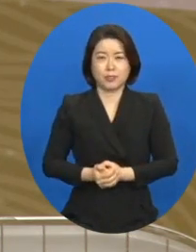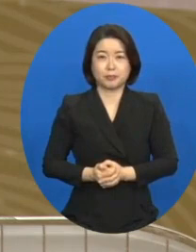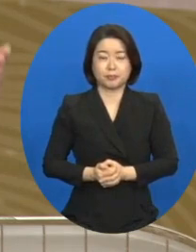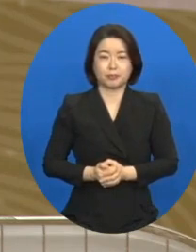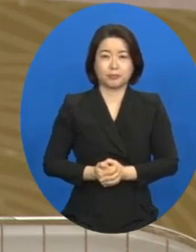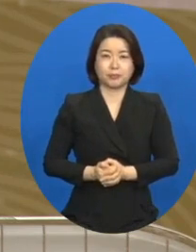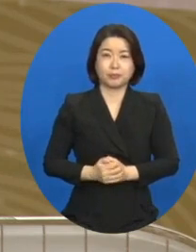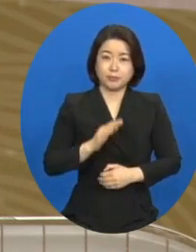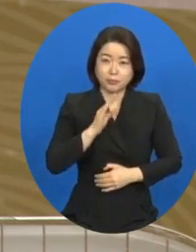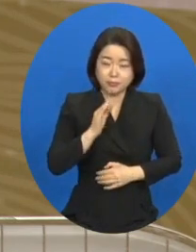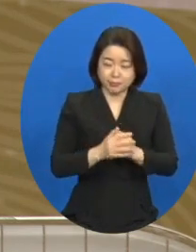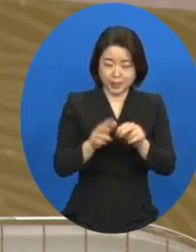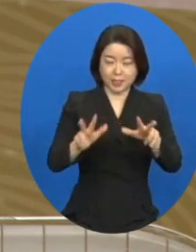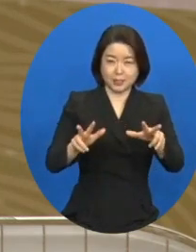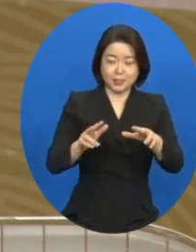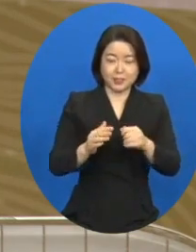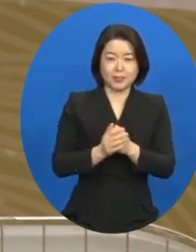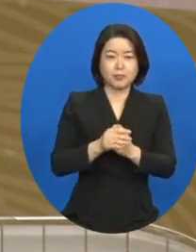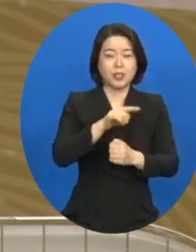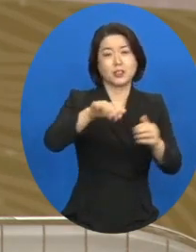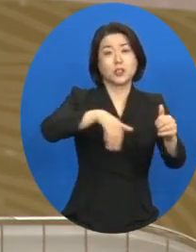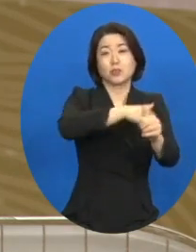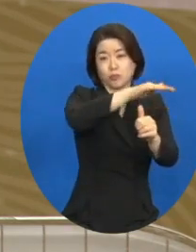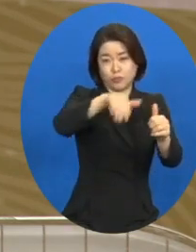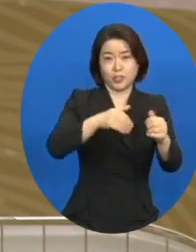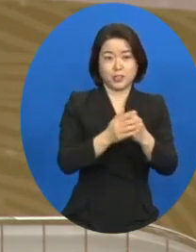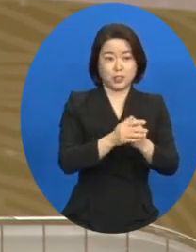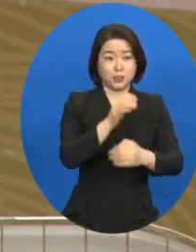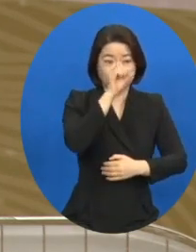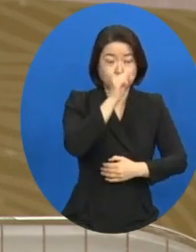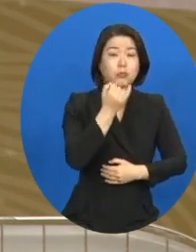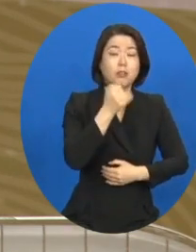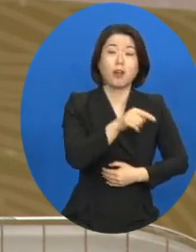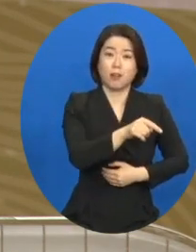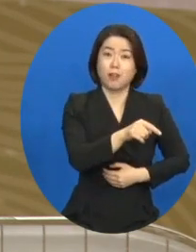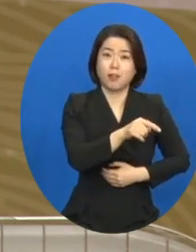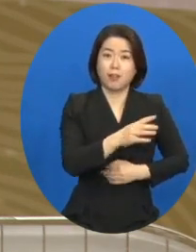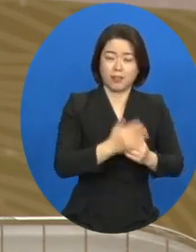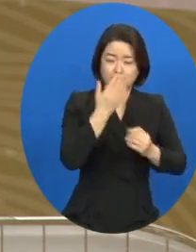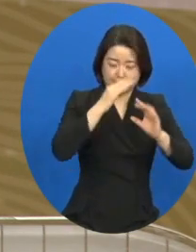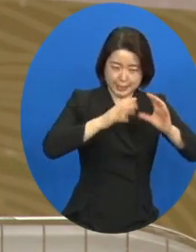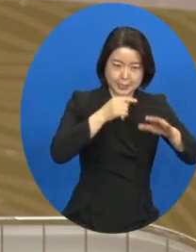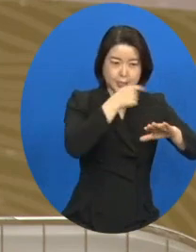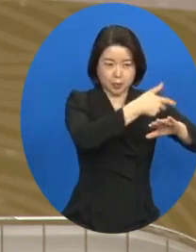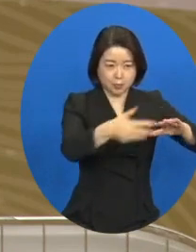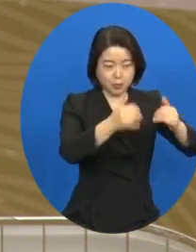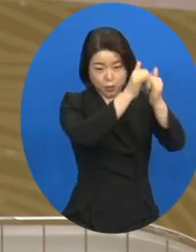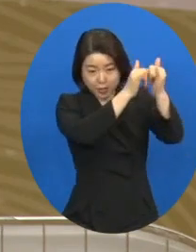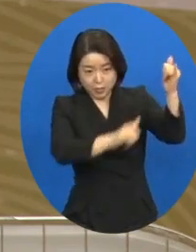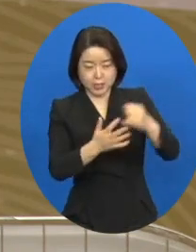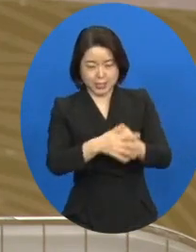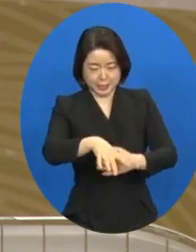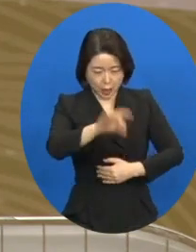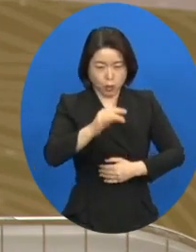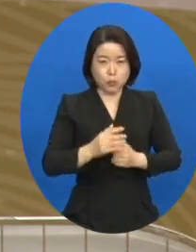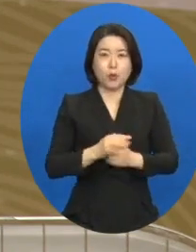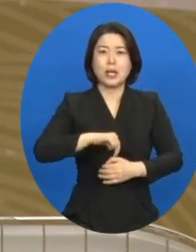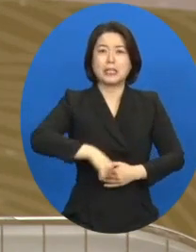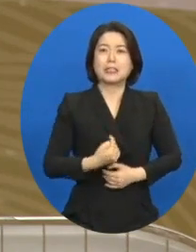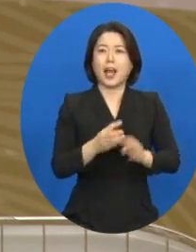사실 지금 그 분위기는 굉장히 좋은 분위기예요. 이스라엘 민족 역사상 최초로 자기